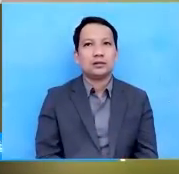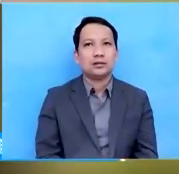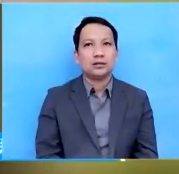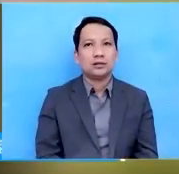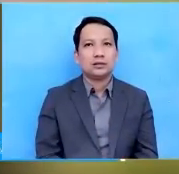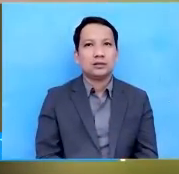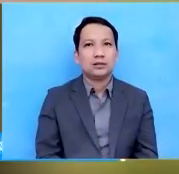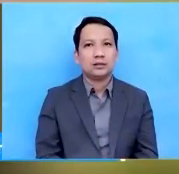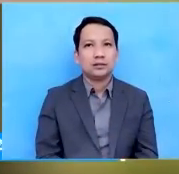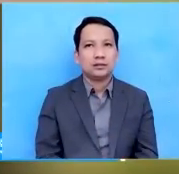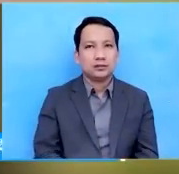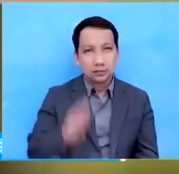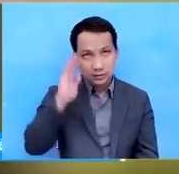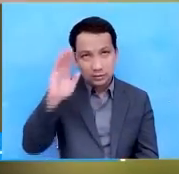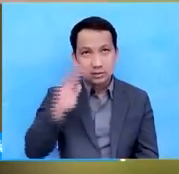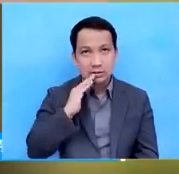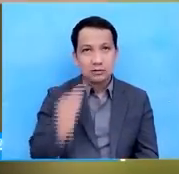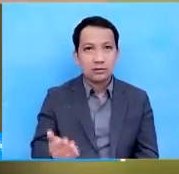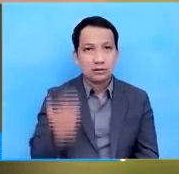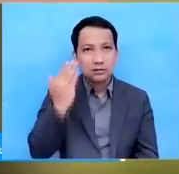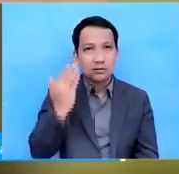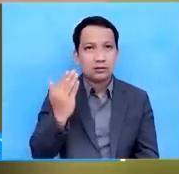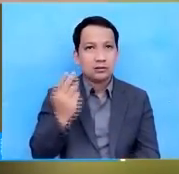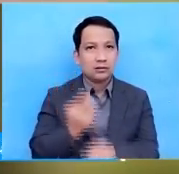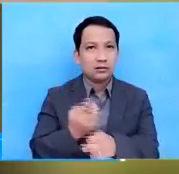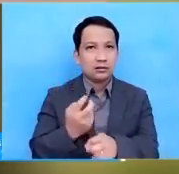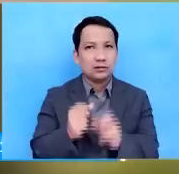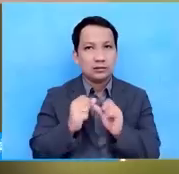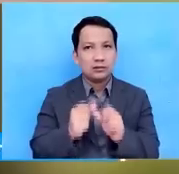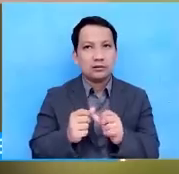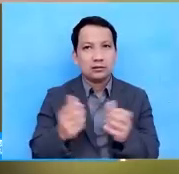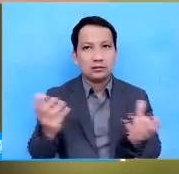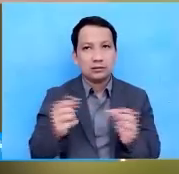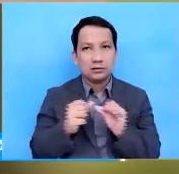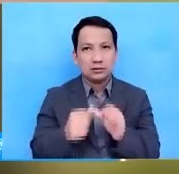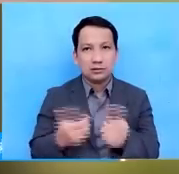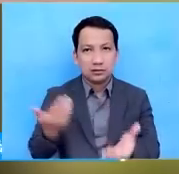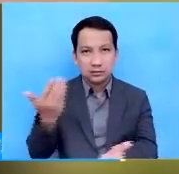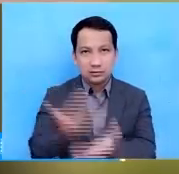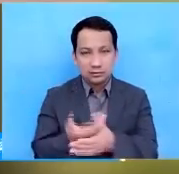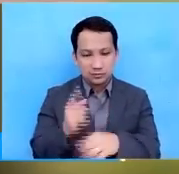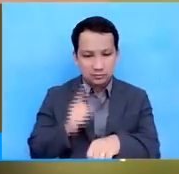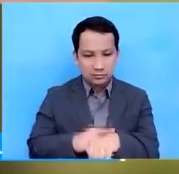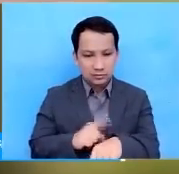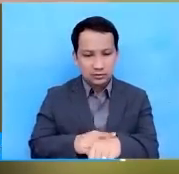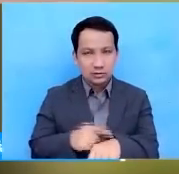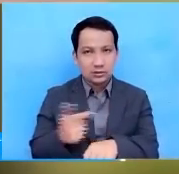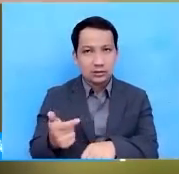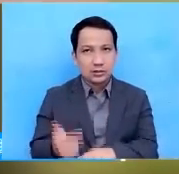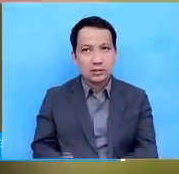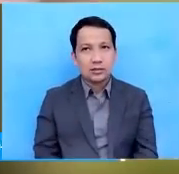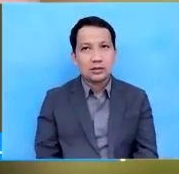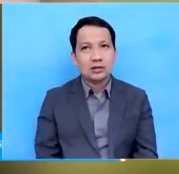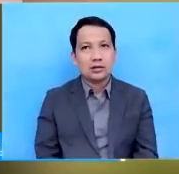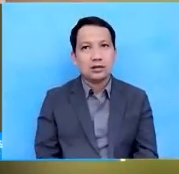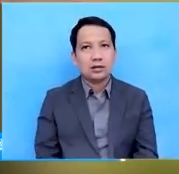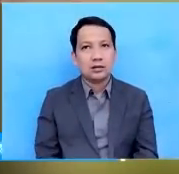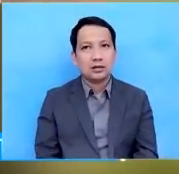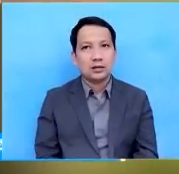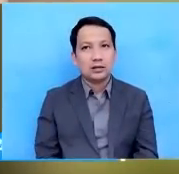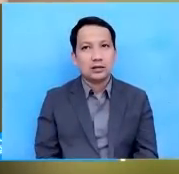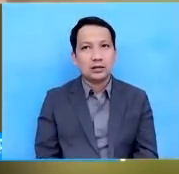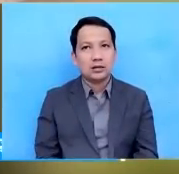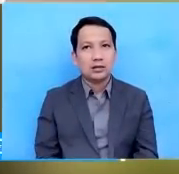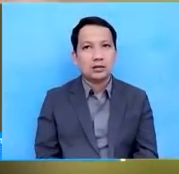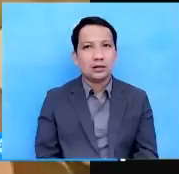Hi Paul, good morning. Hey Jamie, unang-una, nasaan ka ba ngayon at anong oras yung flight mo? Ano yung nangyari sa'yo kanina sa